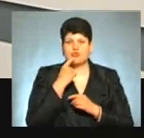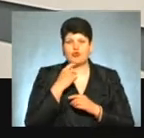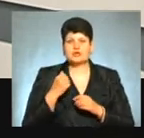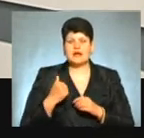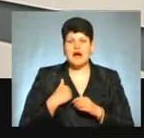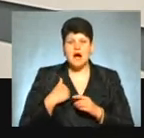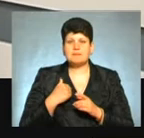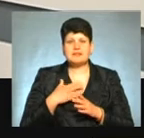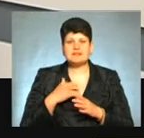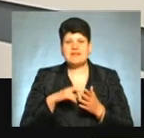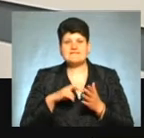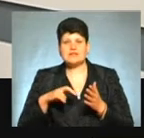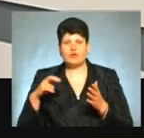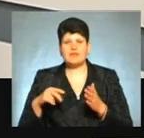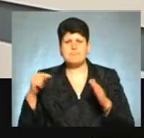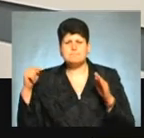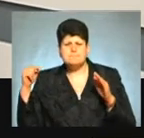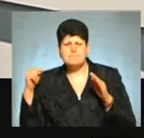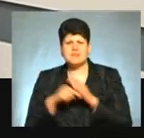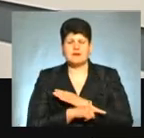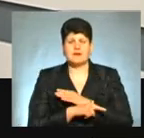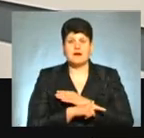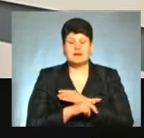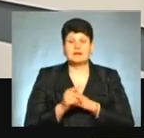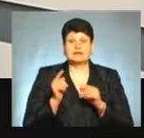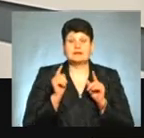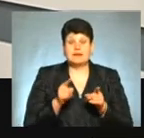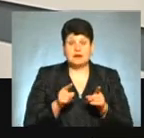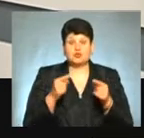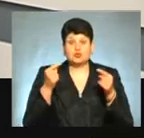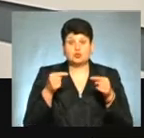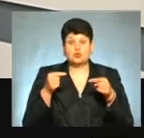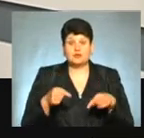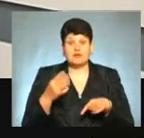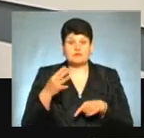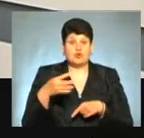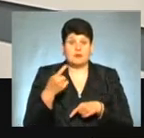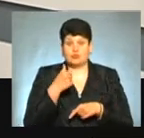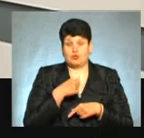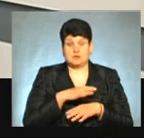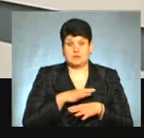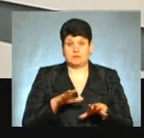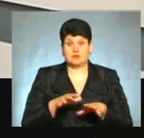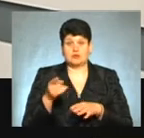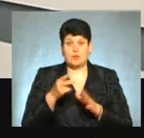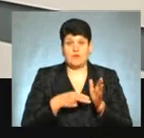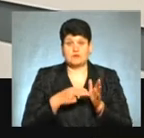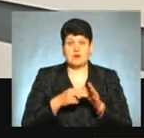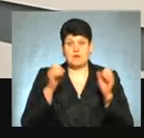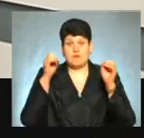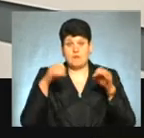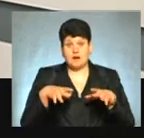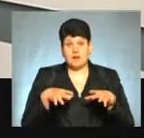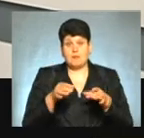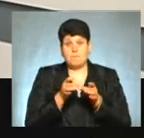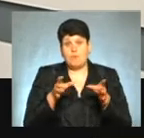армія навіть не відходила, а панічно тікала з такою швидкістю, що практично руйнування в 41-му році не було. Зрештою, на Тернопільський вокзал впала парочка